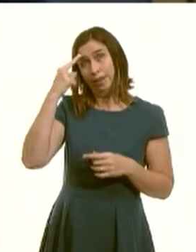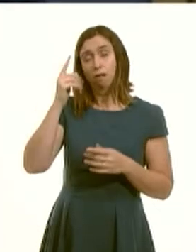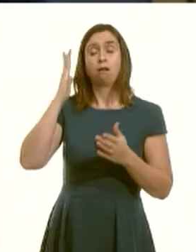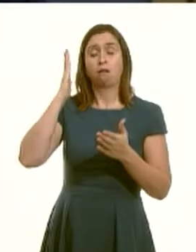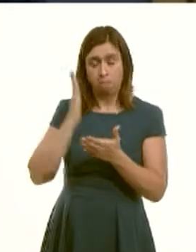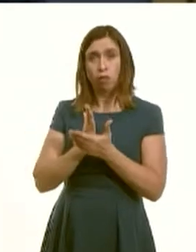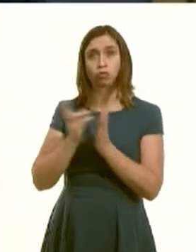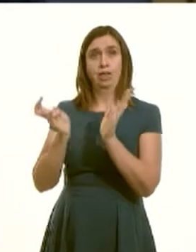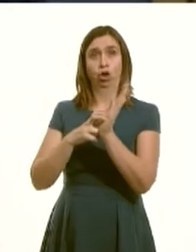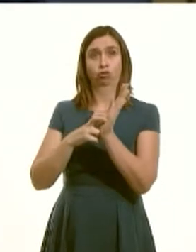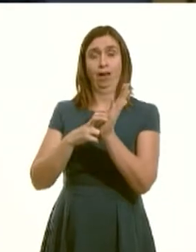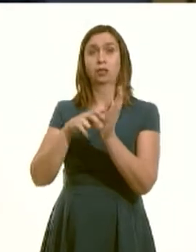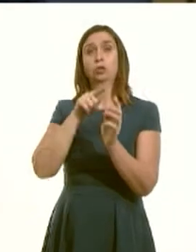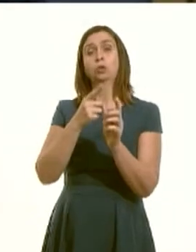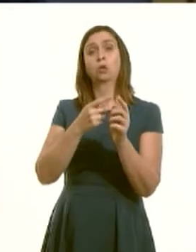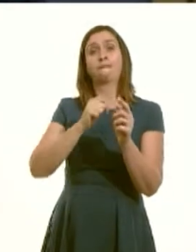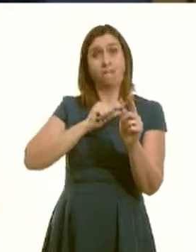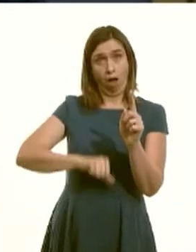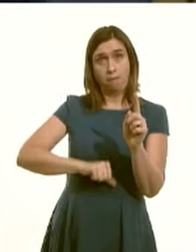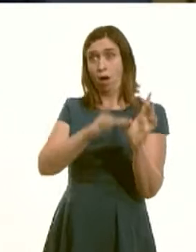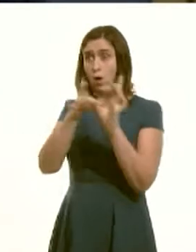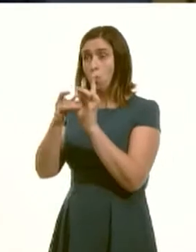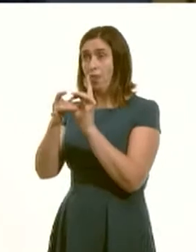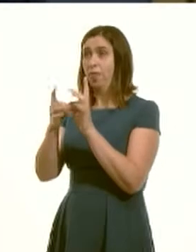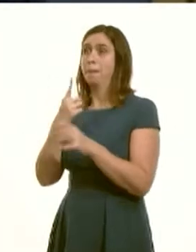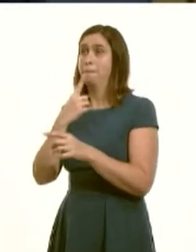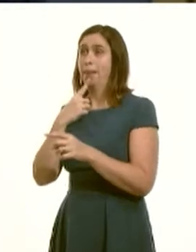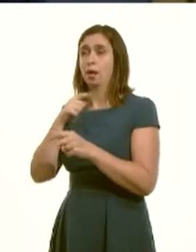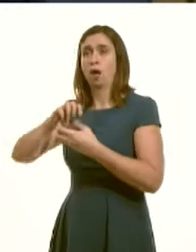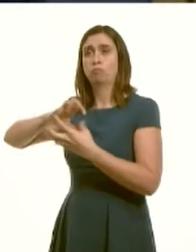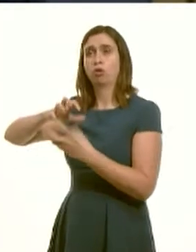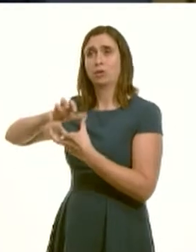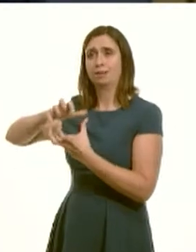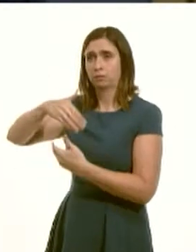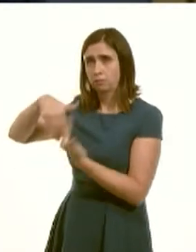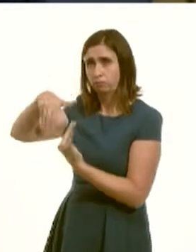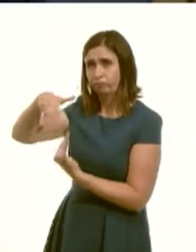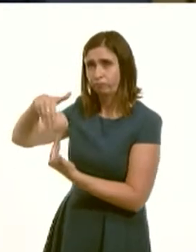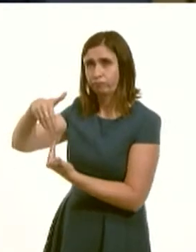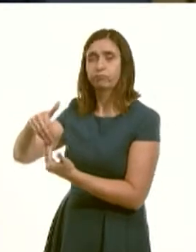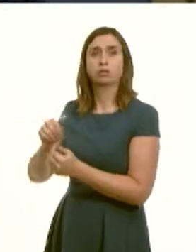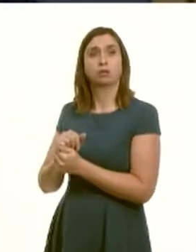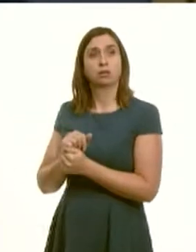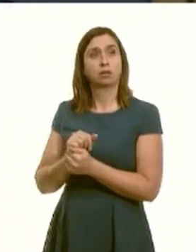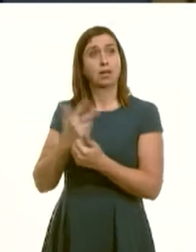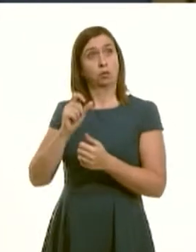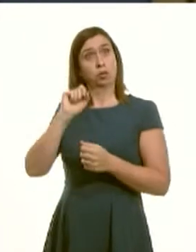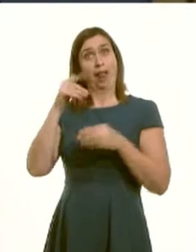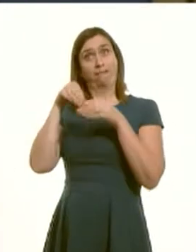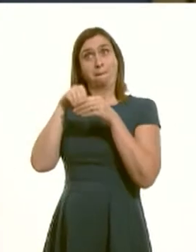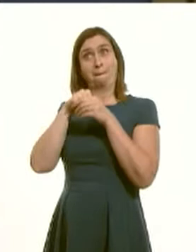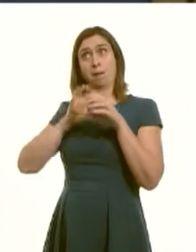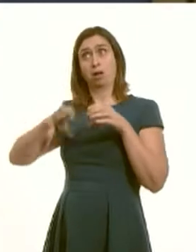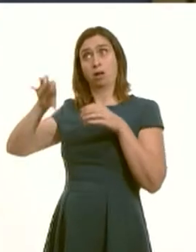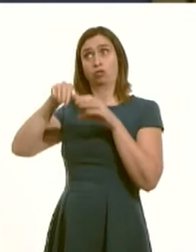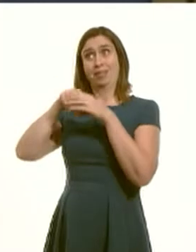phroseswyr llath er mwyn cynnal y sefydlogrwydd yna. Ac erbyn hyn mae 12 o aelod wladwriaethau gweithwyr yn debyw'r peth wedi symud lawr y trywydd